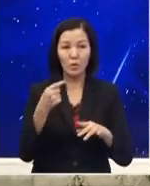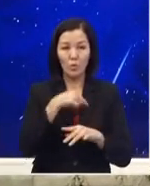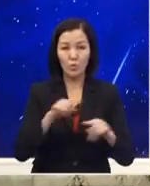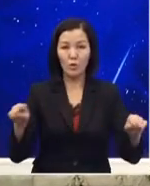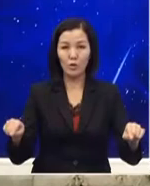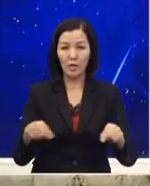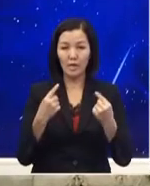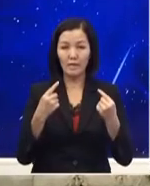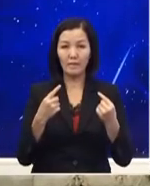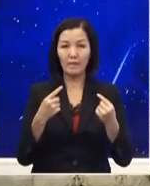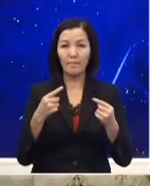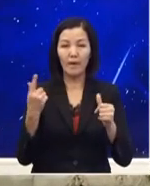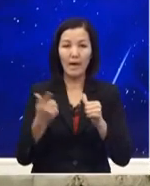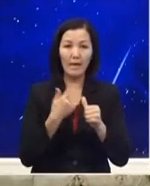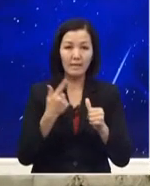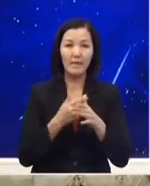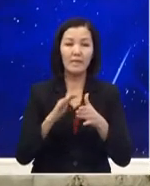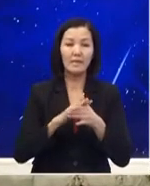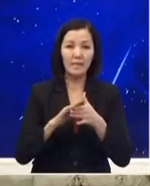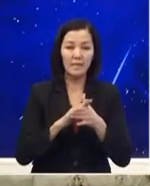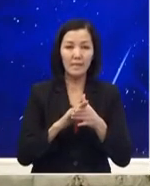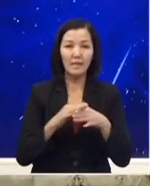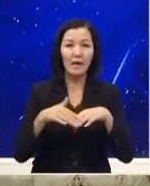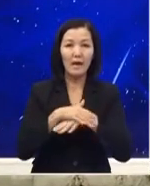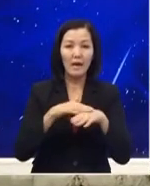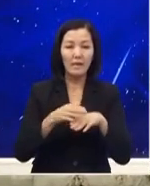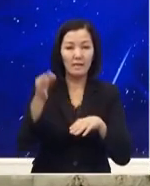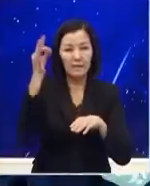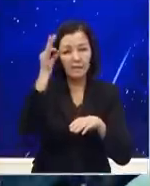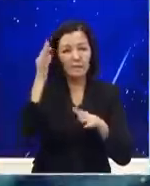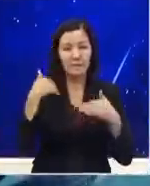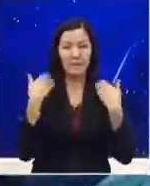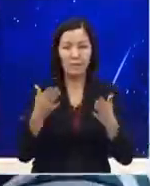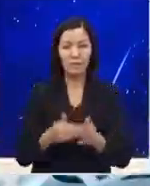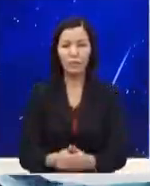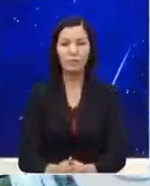жаңғыртып, аттарын қайтадан халықтың есіне салу.